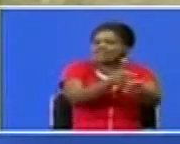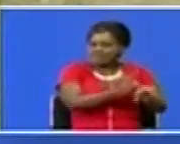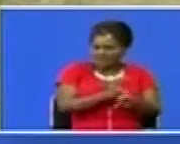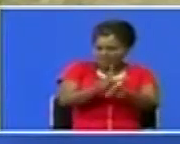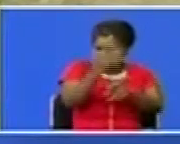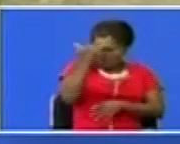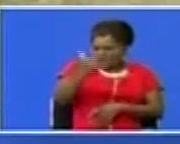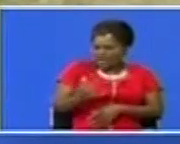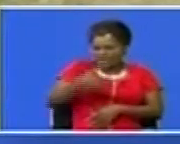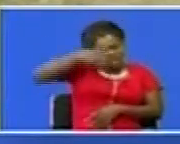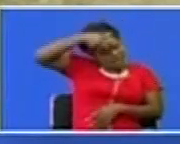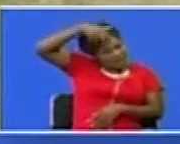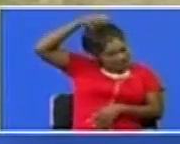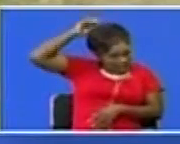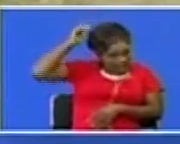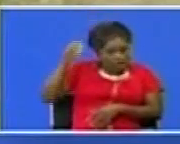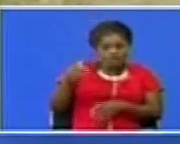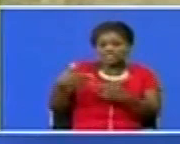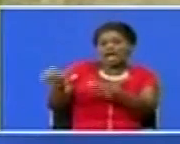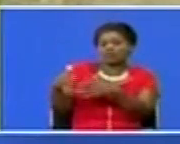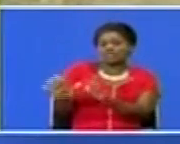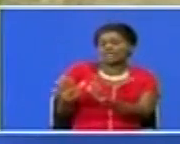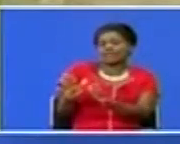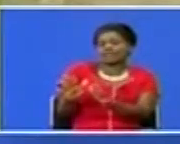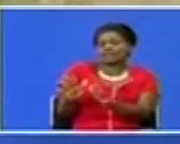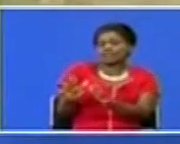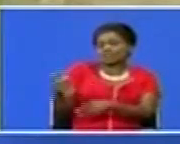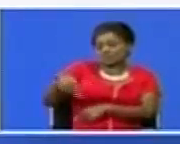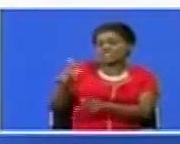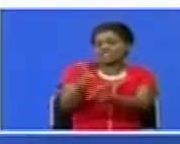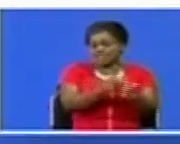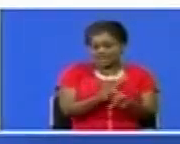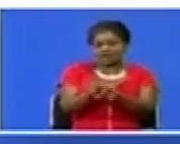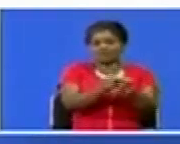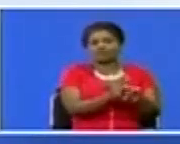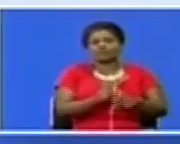kwa sababu kuna lions imetoka nje. Kwa hivyo tujihadhari.